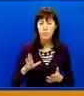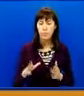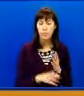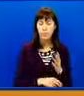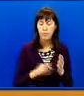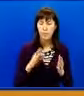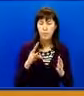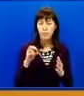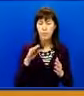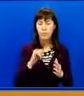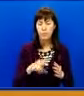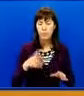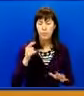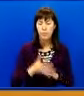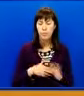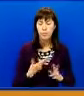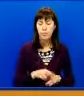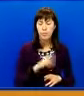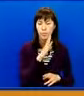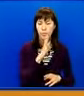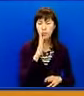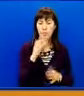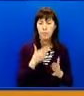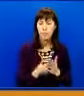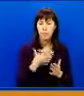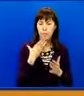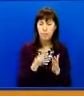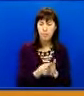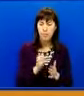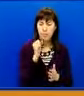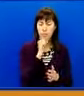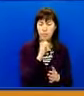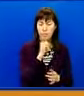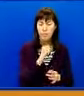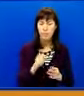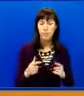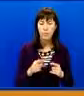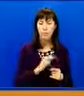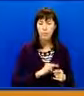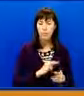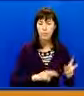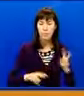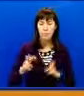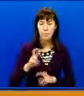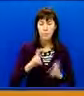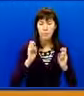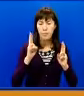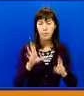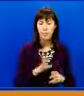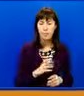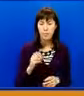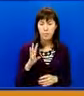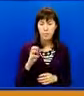Впоследствии кентауские полицейские выяснили, что женщина инсценировала собственное похищение. Уголовное дело следователи переквалифицировали в